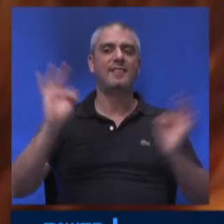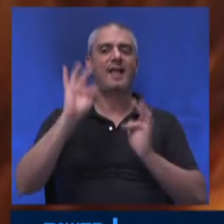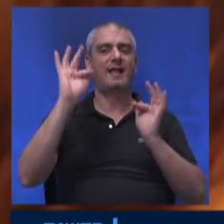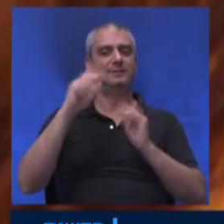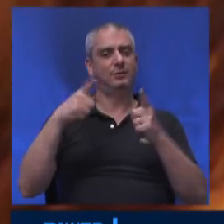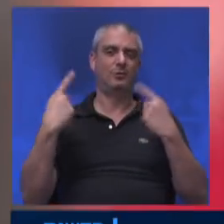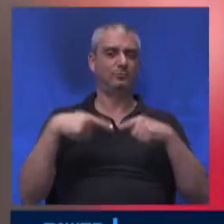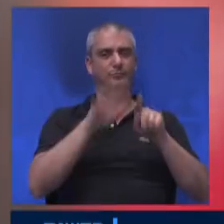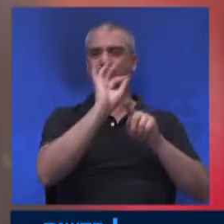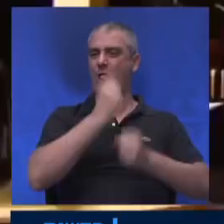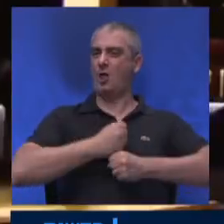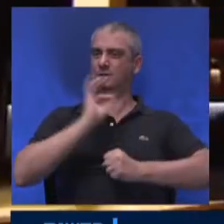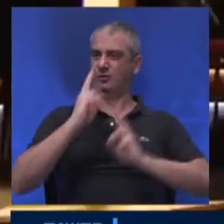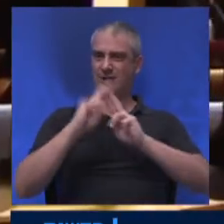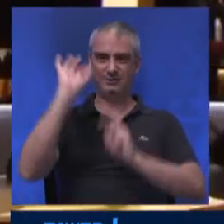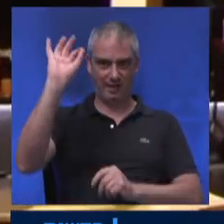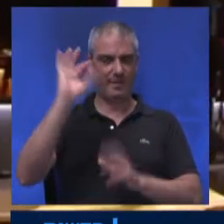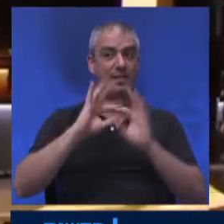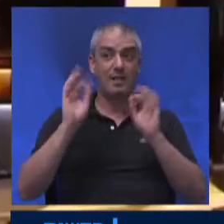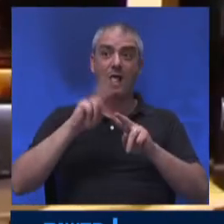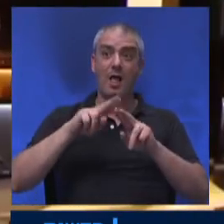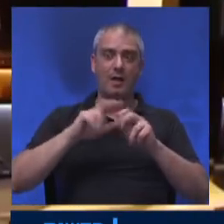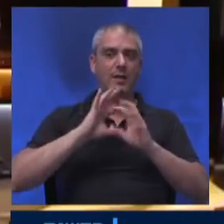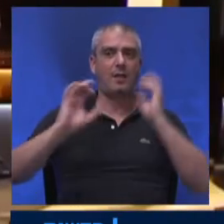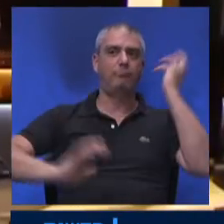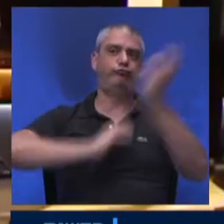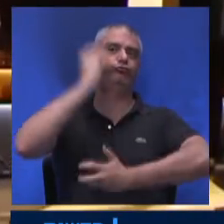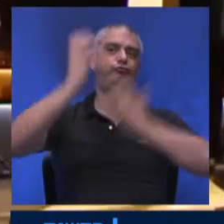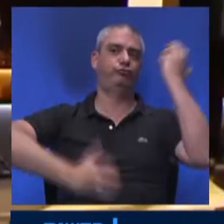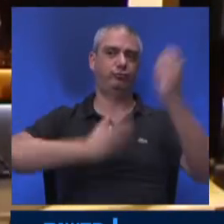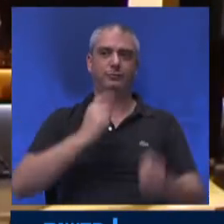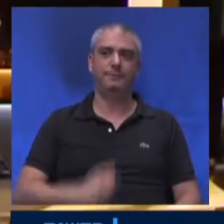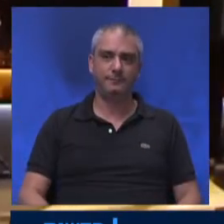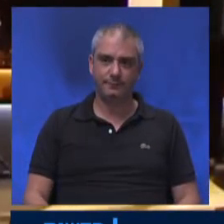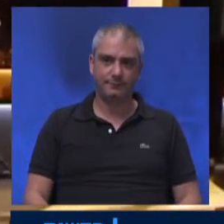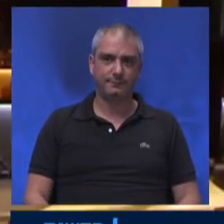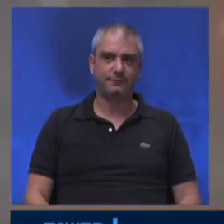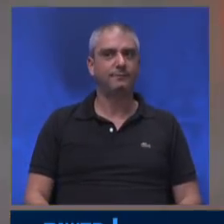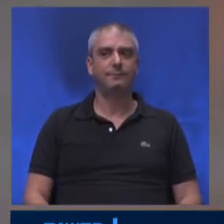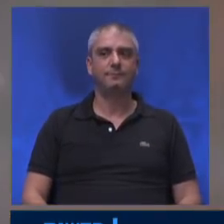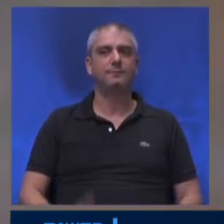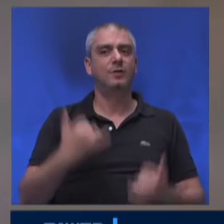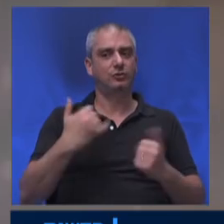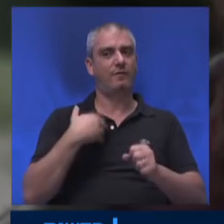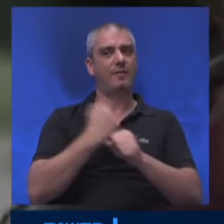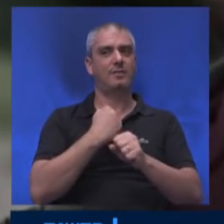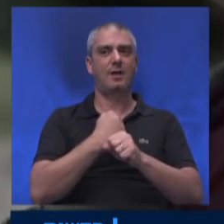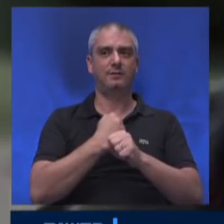לאוסקר החל, בזמן קצר אחר כך פרצה הסערה התורנית. Maintenant, on est comme ça, tout nu.